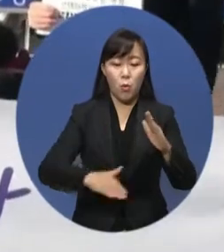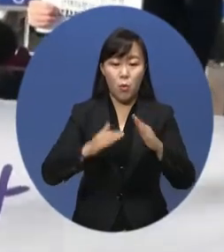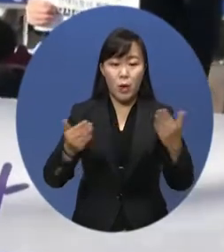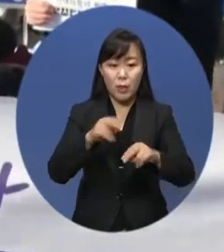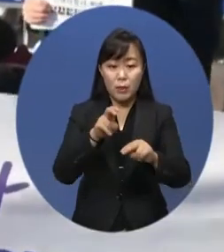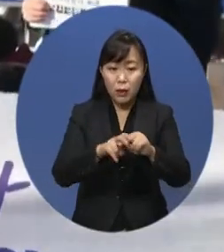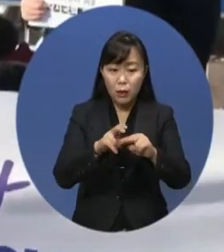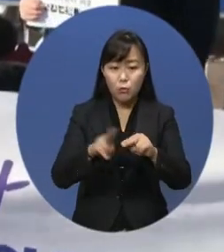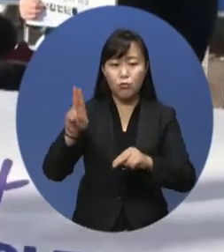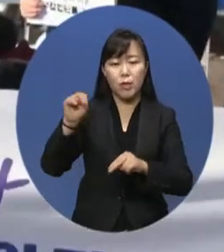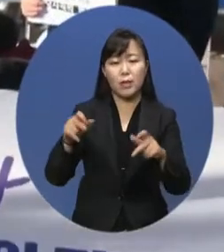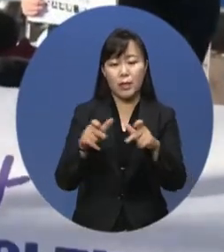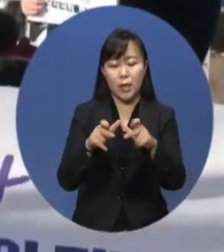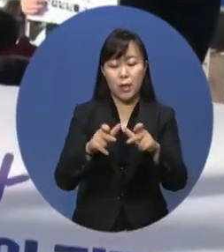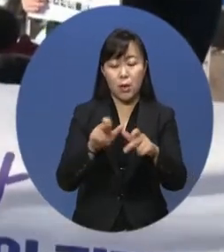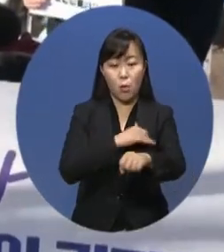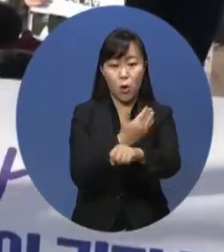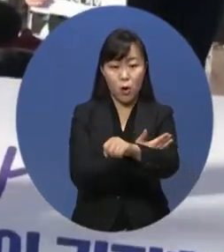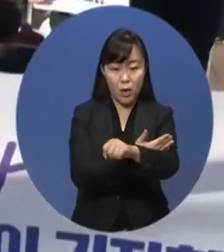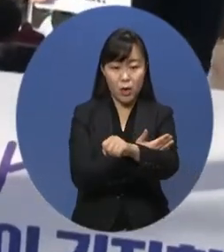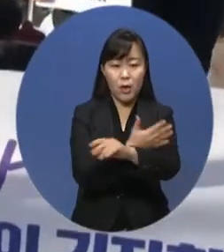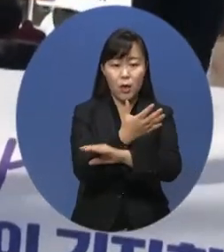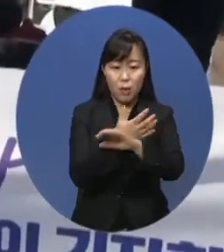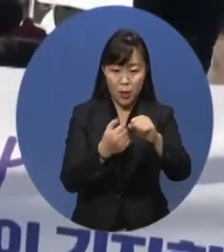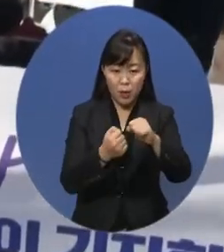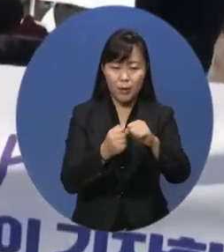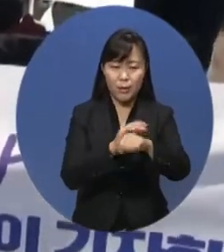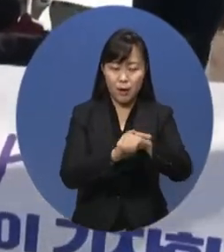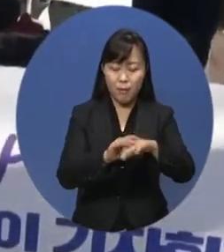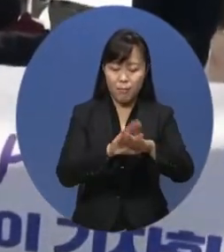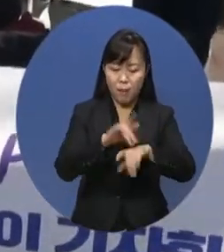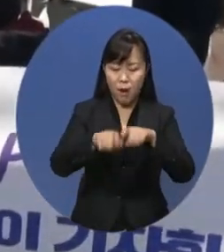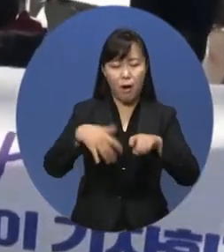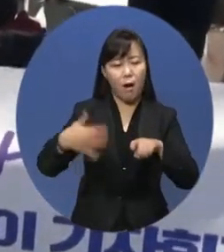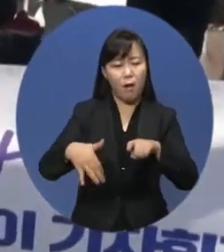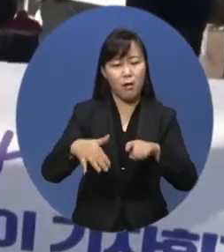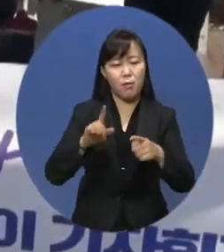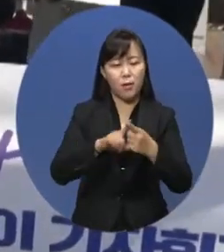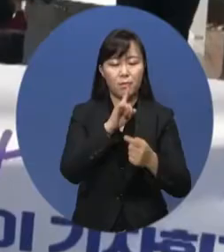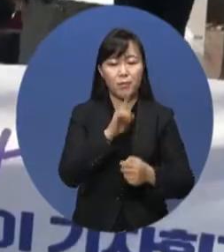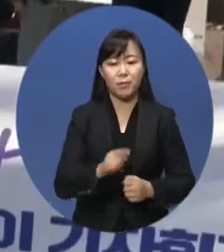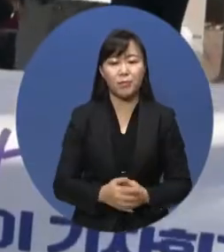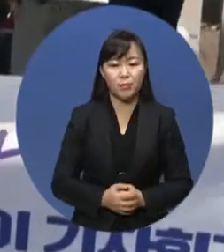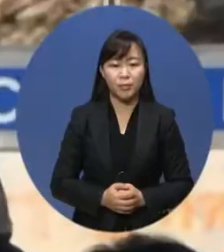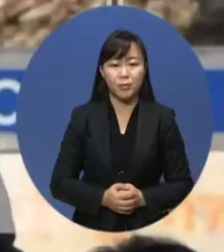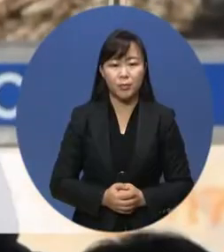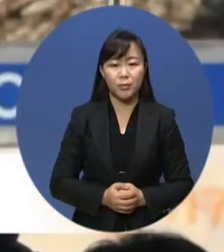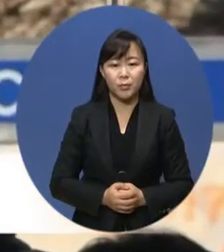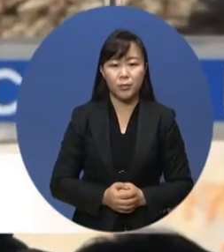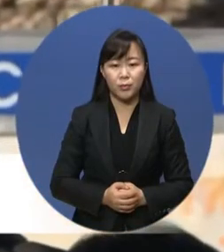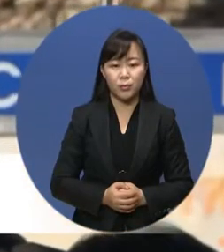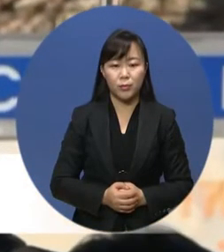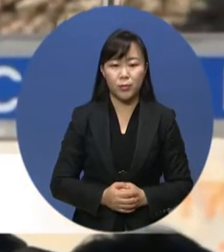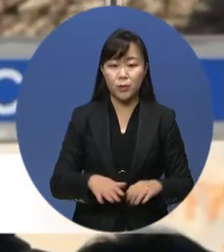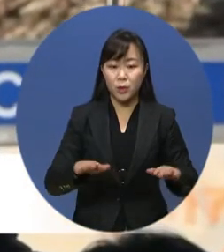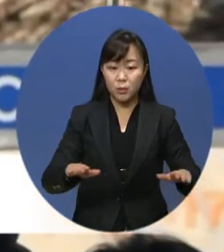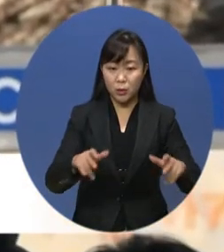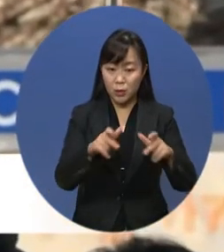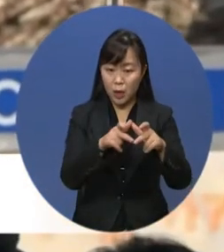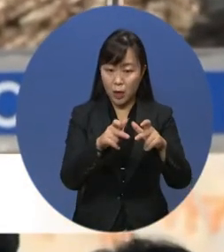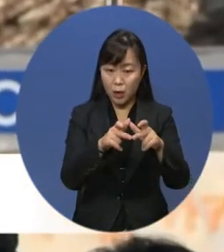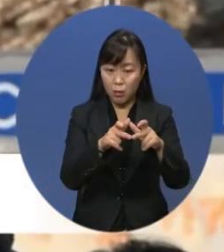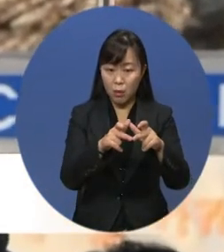일자리가 유엔 장애인권권리협약을 제대로 이행하지 않고 있다고 지적했습니다. 지금 장애인의